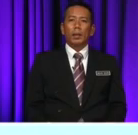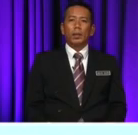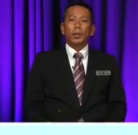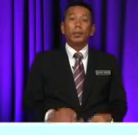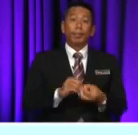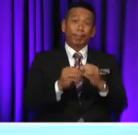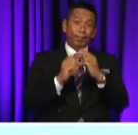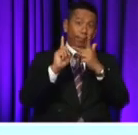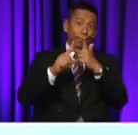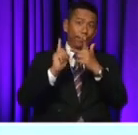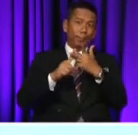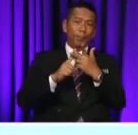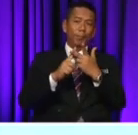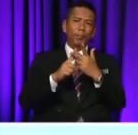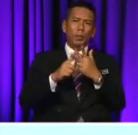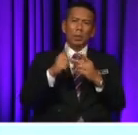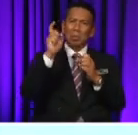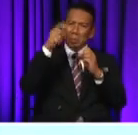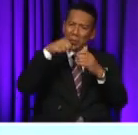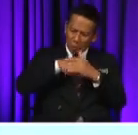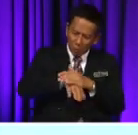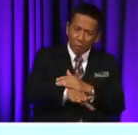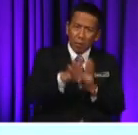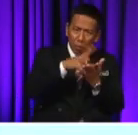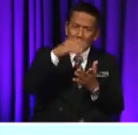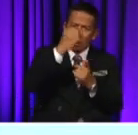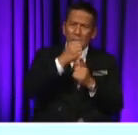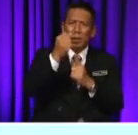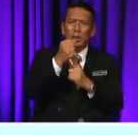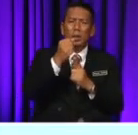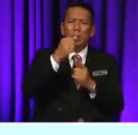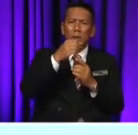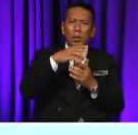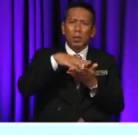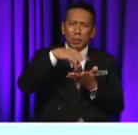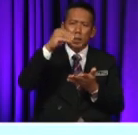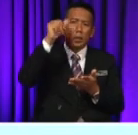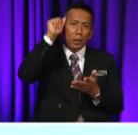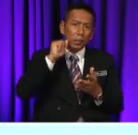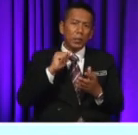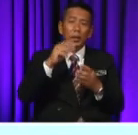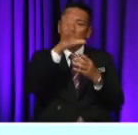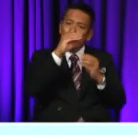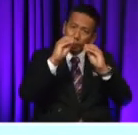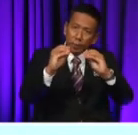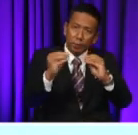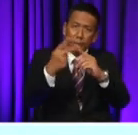yang ke-30 mendalami ilmu agama dan mengajarkan kepada ahli keluarganya oke